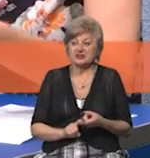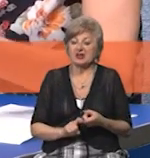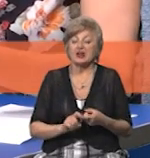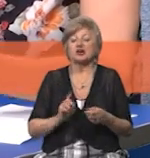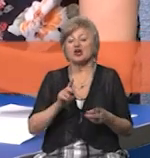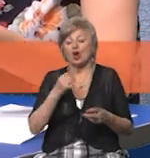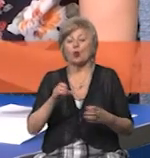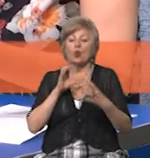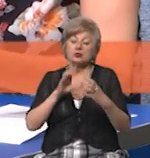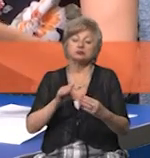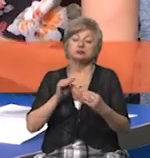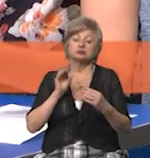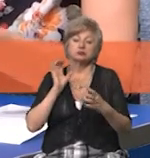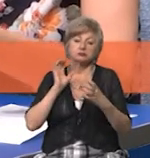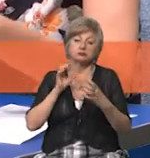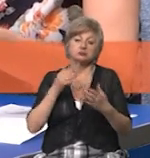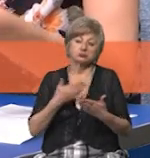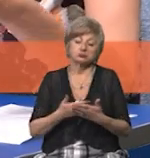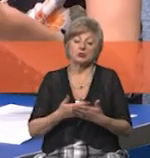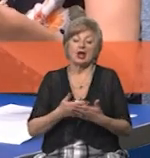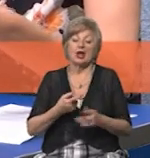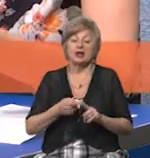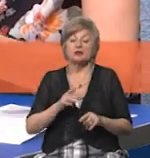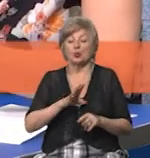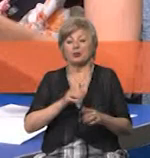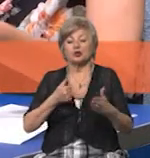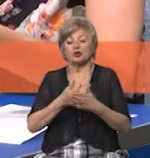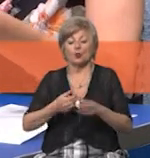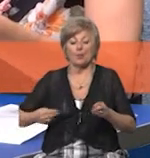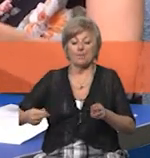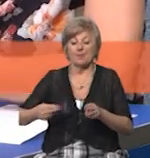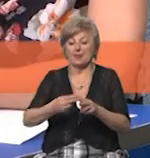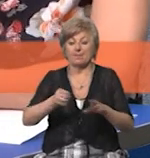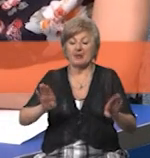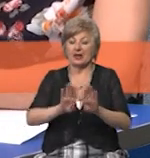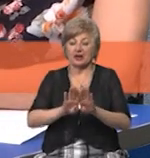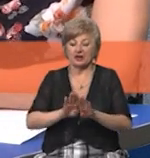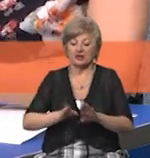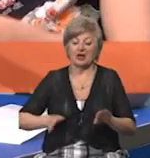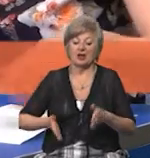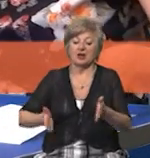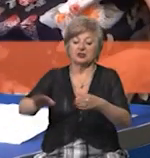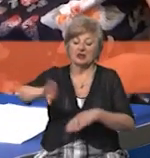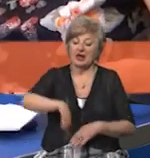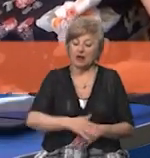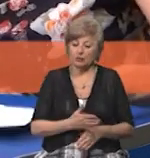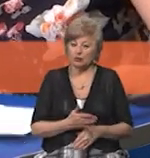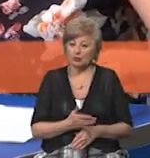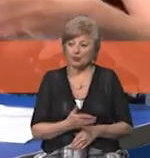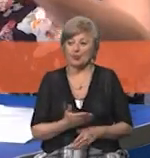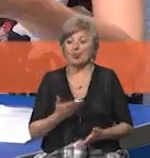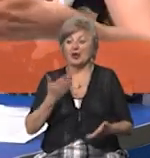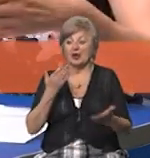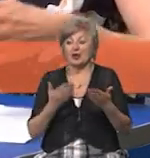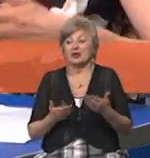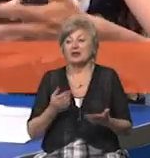транспорт. Це ще було зроблено до 15-го, до перекриття двох смуг на греблі. Ця схема, якщо брати текстовий